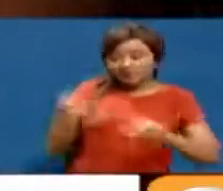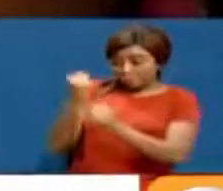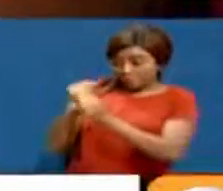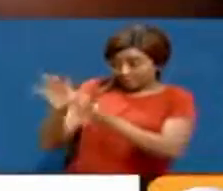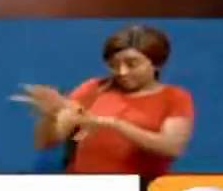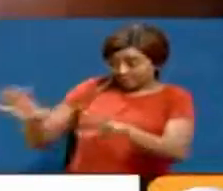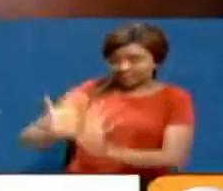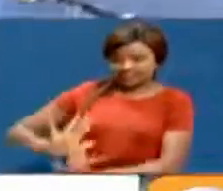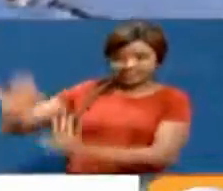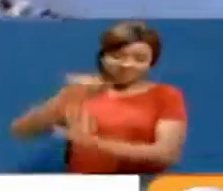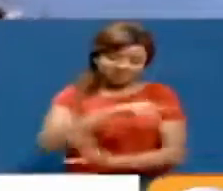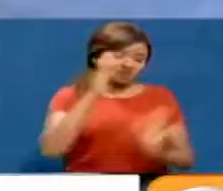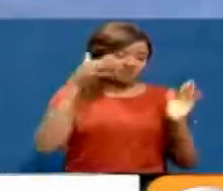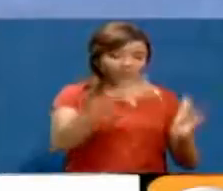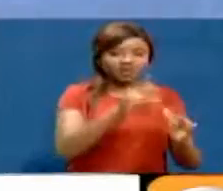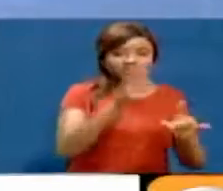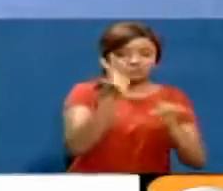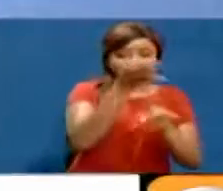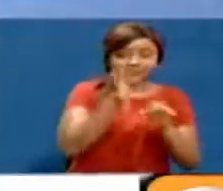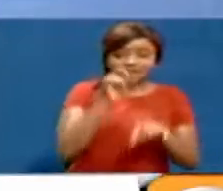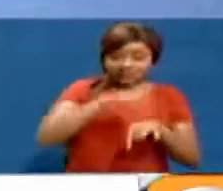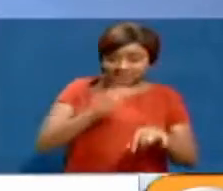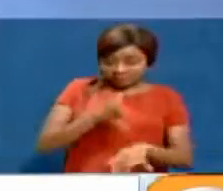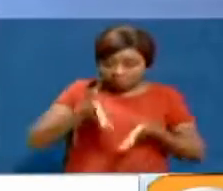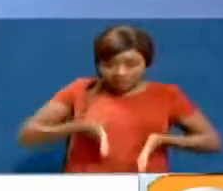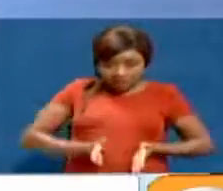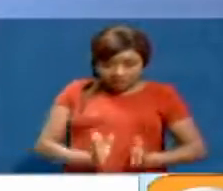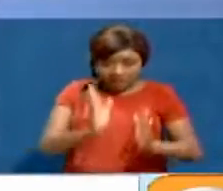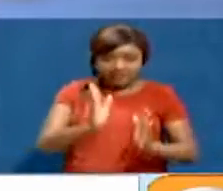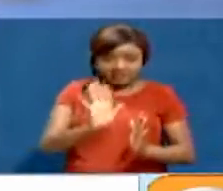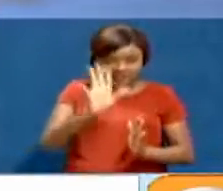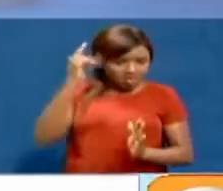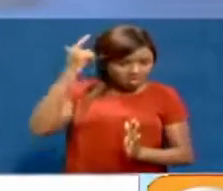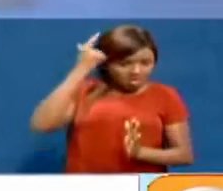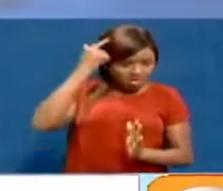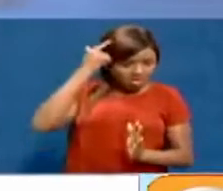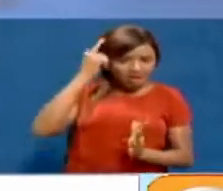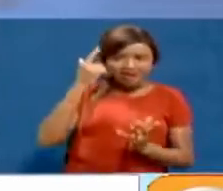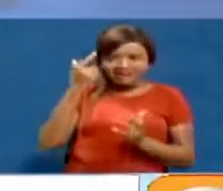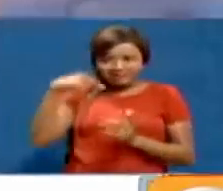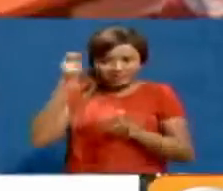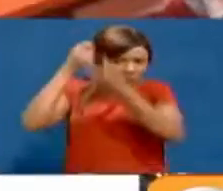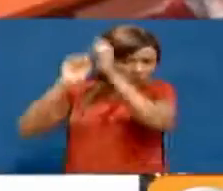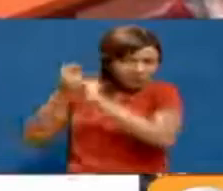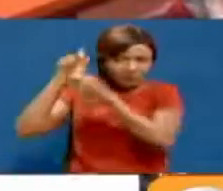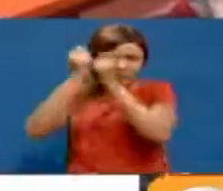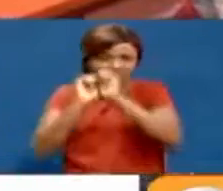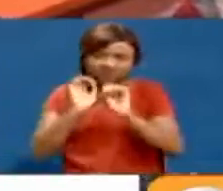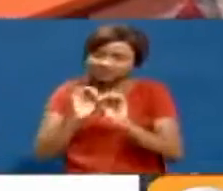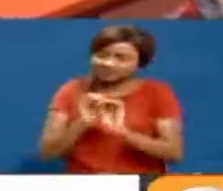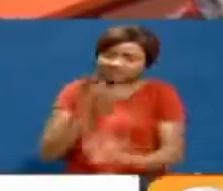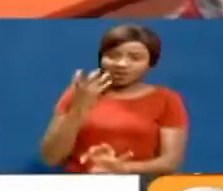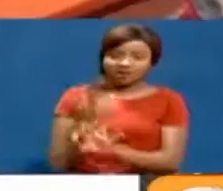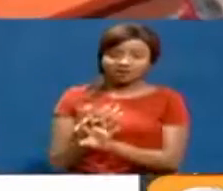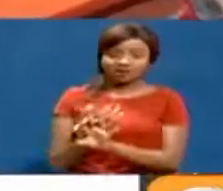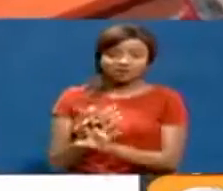kazi ya kusonga nywele. Mwanamke akijifungua, number one, nywele, madakika za kwenda kutengenezwa nywele ni hamna